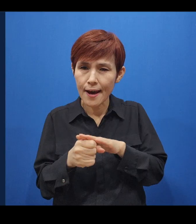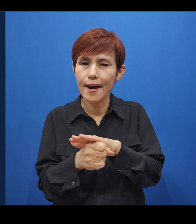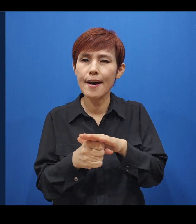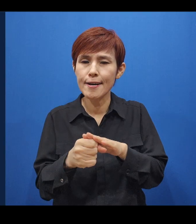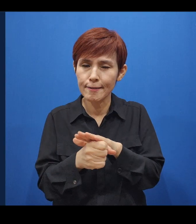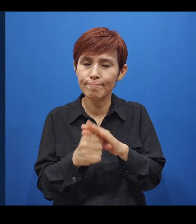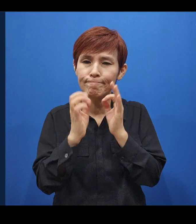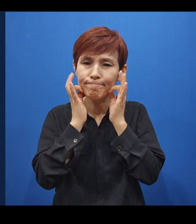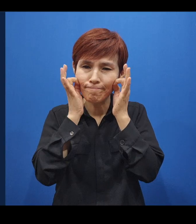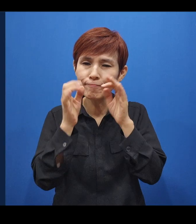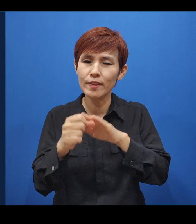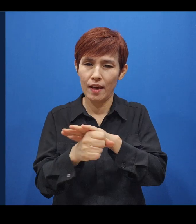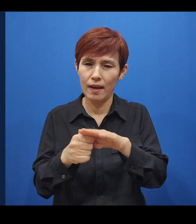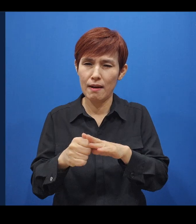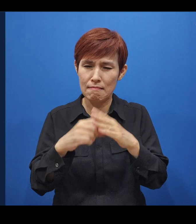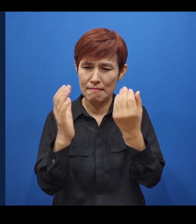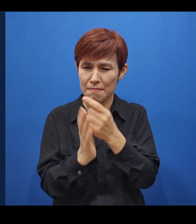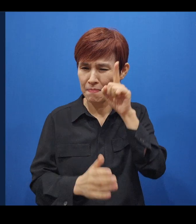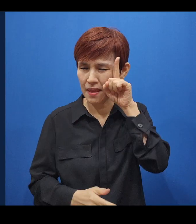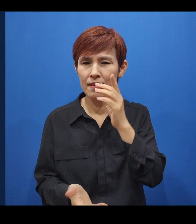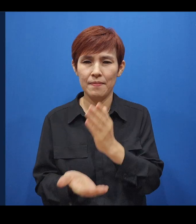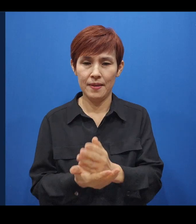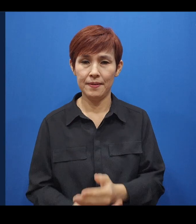사랑하며 하십시오.